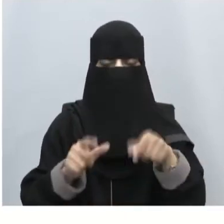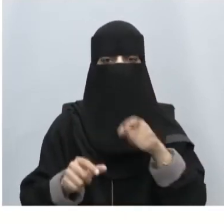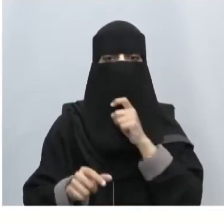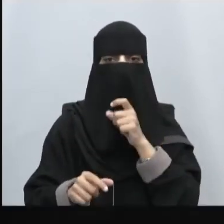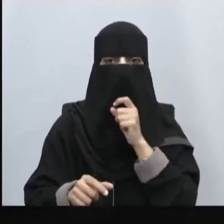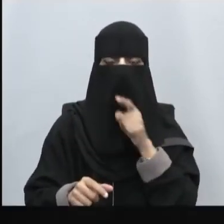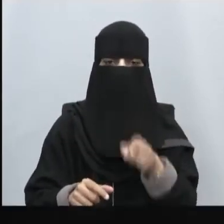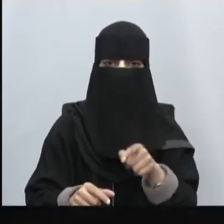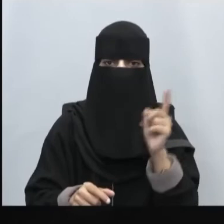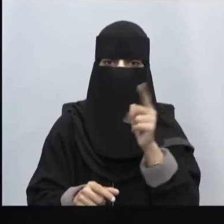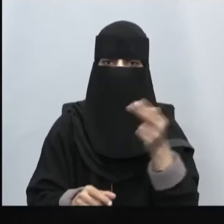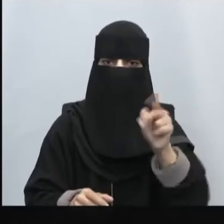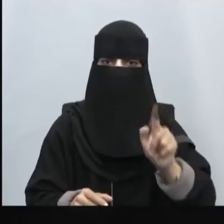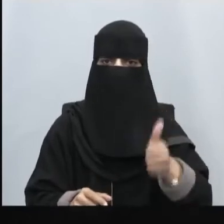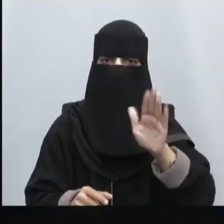العباسيه